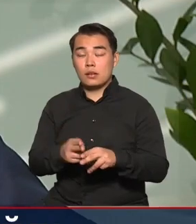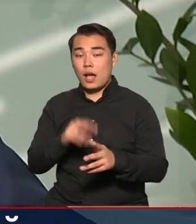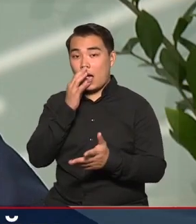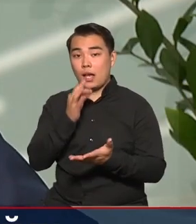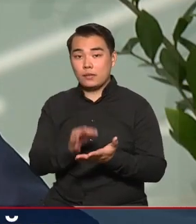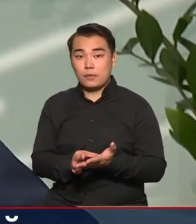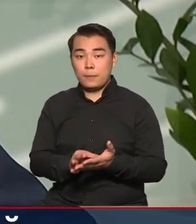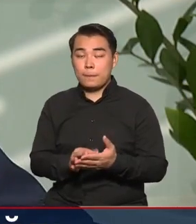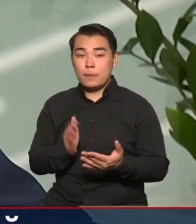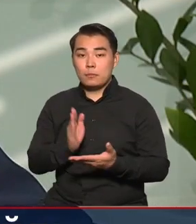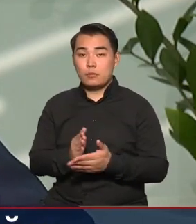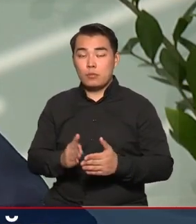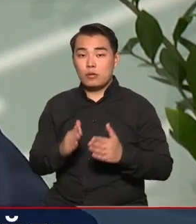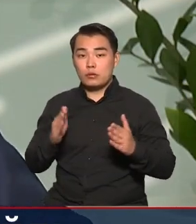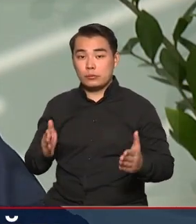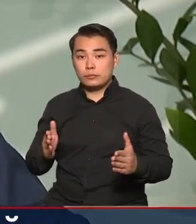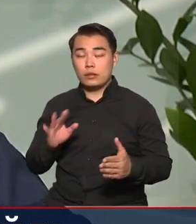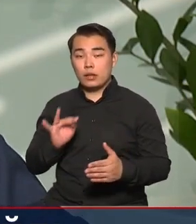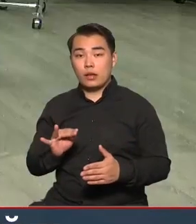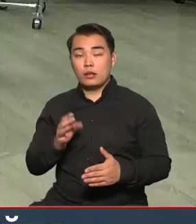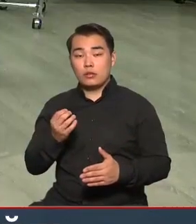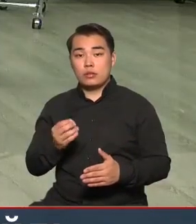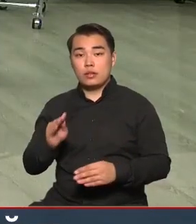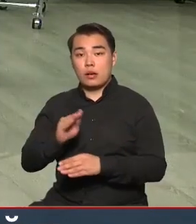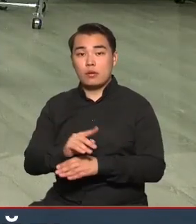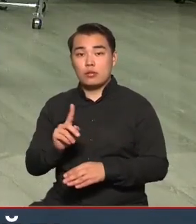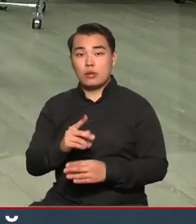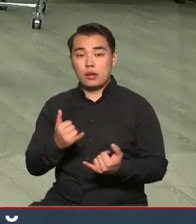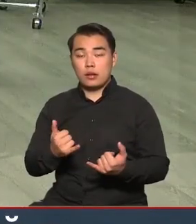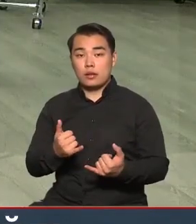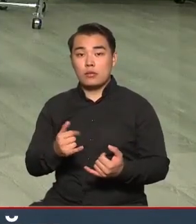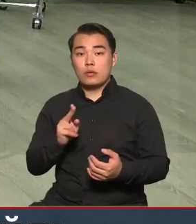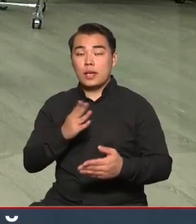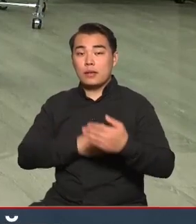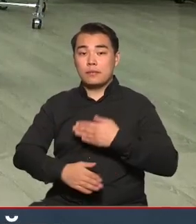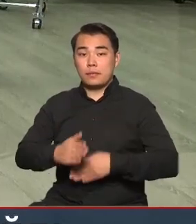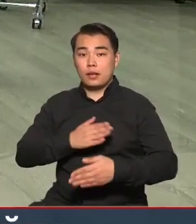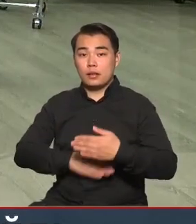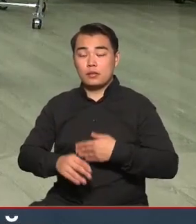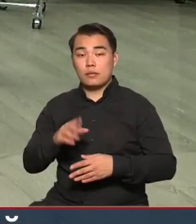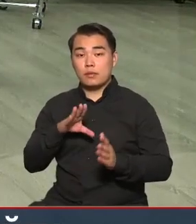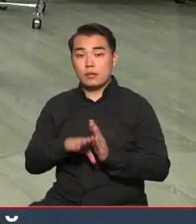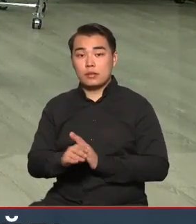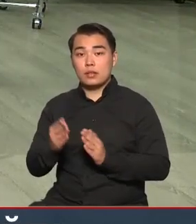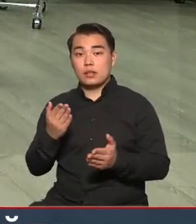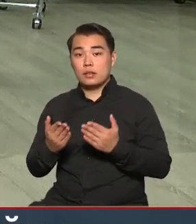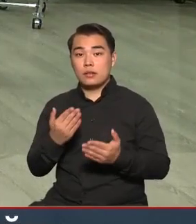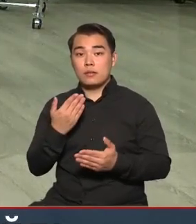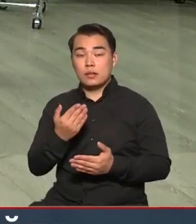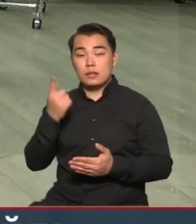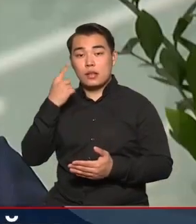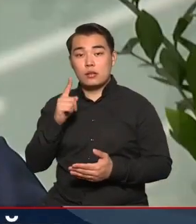жауапкершілігі артатын болады. Сонымен бірге осы мүгедектерге де қатысты, яғни енді өздеріңіз